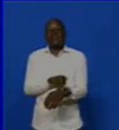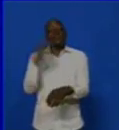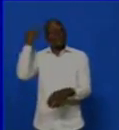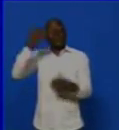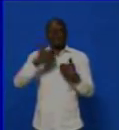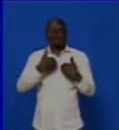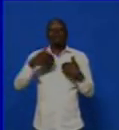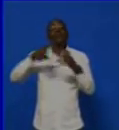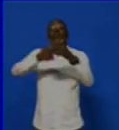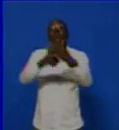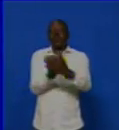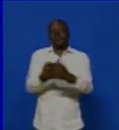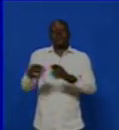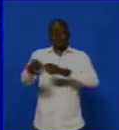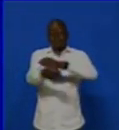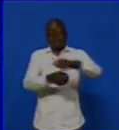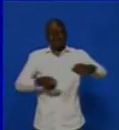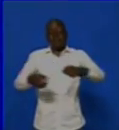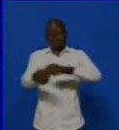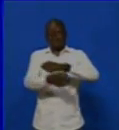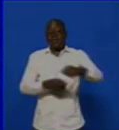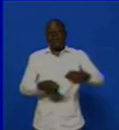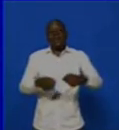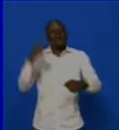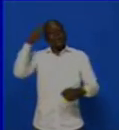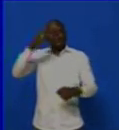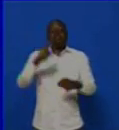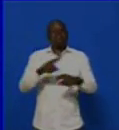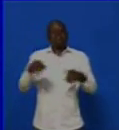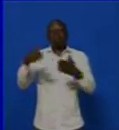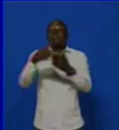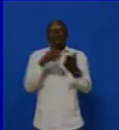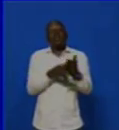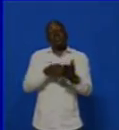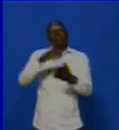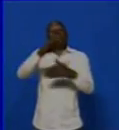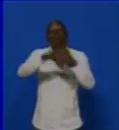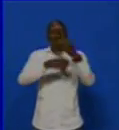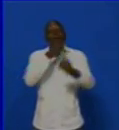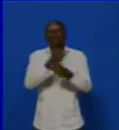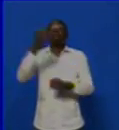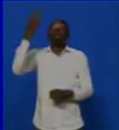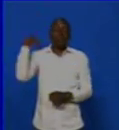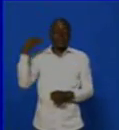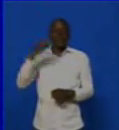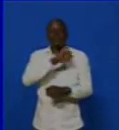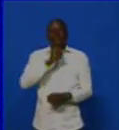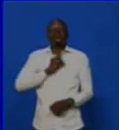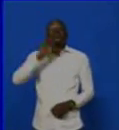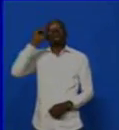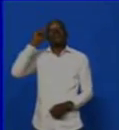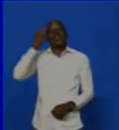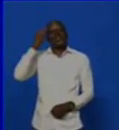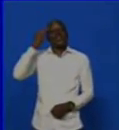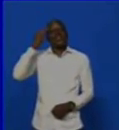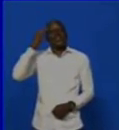commencé à récolter. Et donc, comparativement à l'année passée, je pense qu'il n'y a pas de commune mesure. Et je pense que les inquiétudes